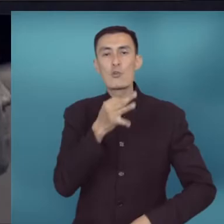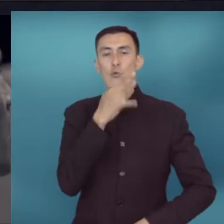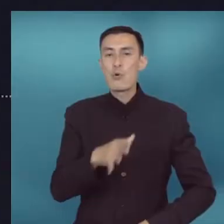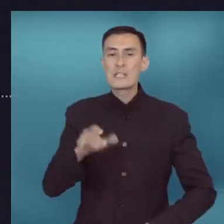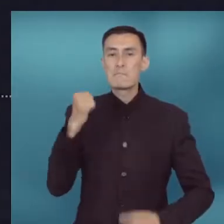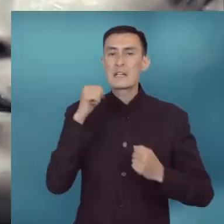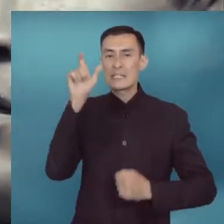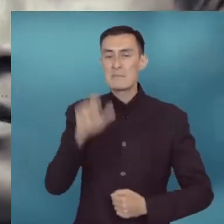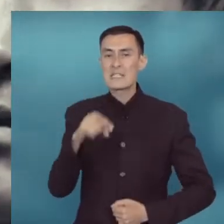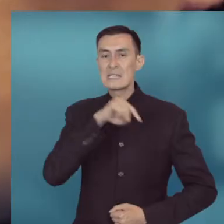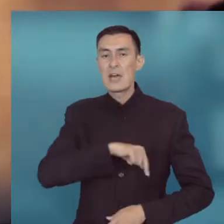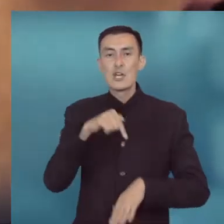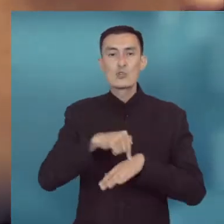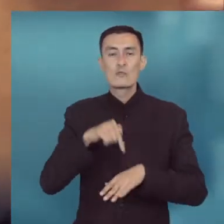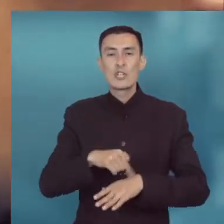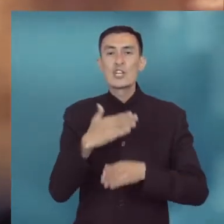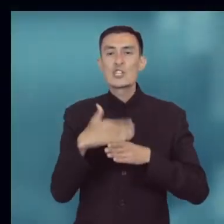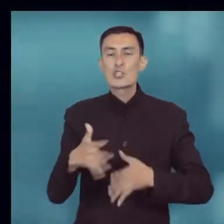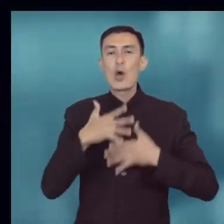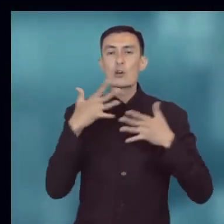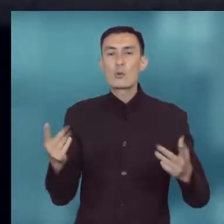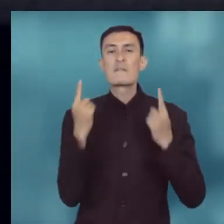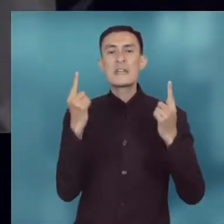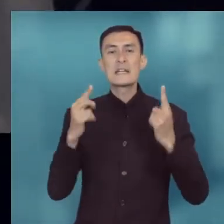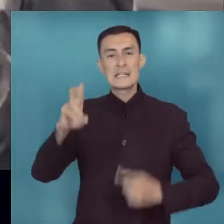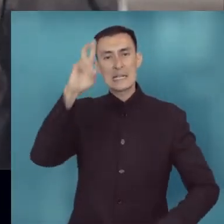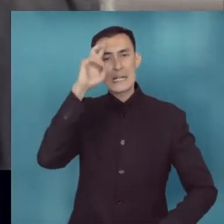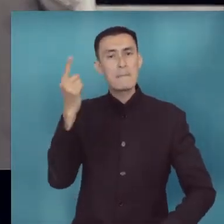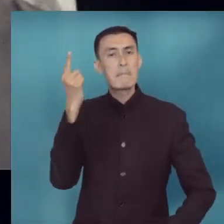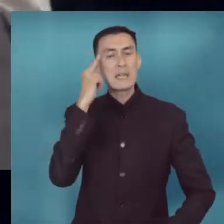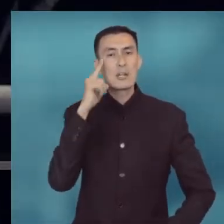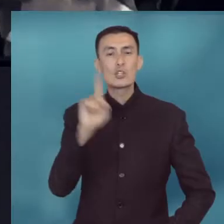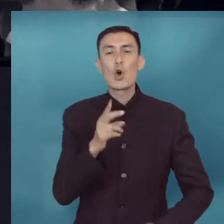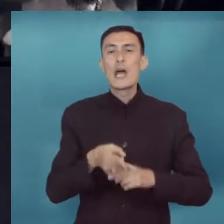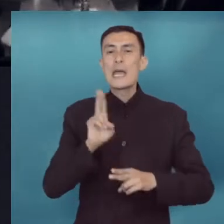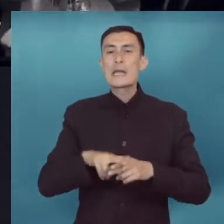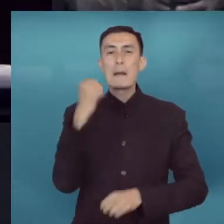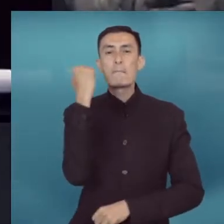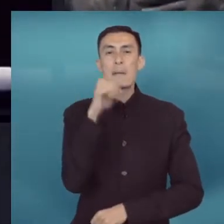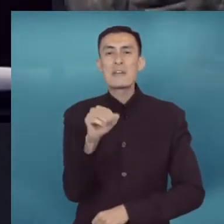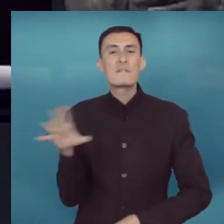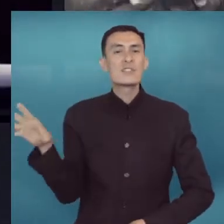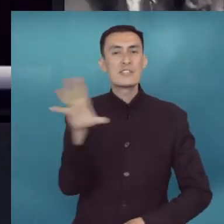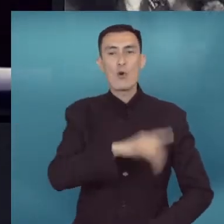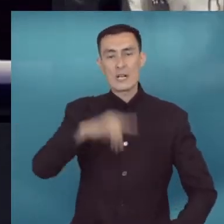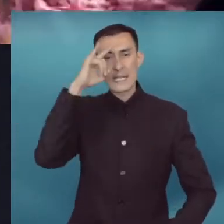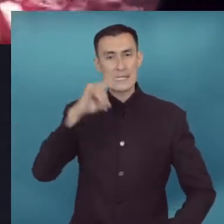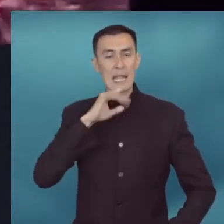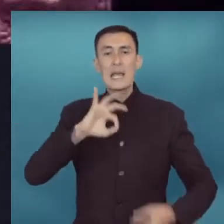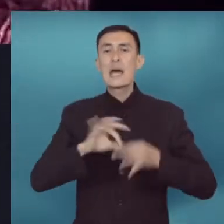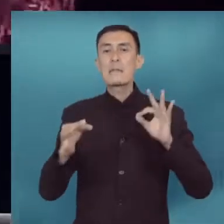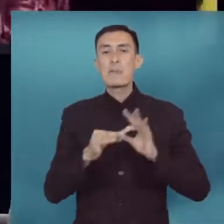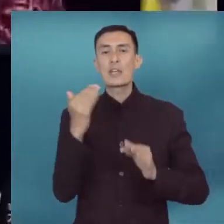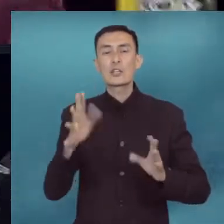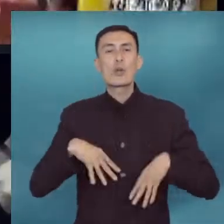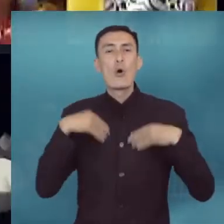любой спортсмен чувствует себя частью своей огромной, великой страны и понимает, что это победа всего Казахстана. На